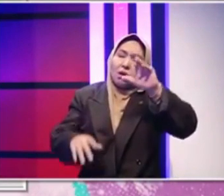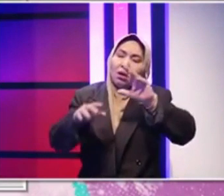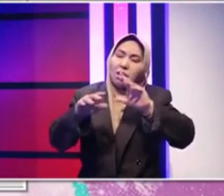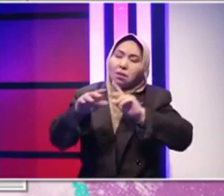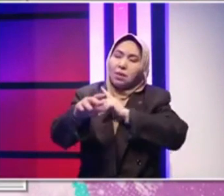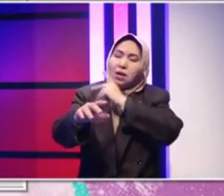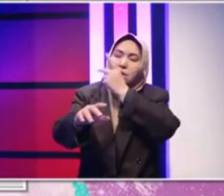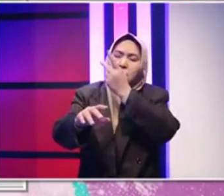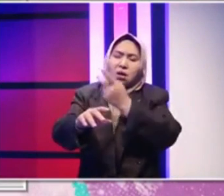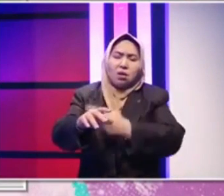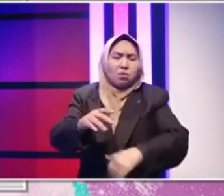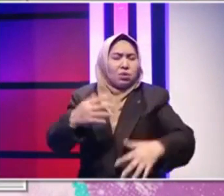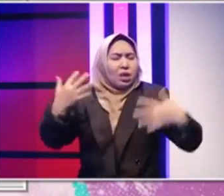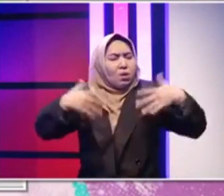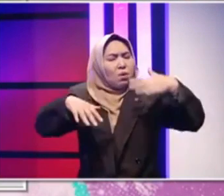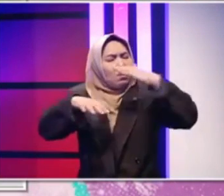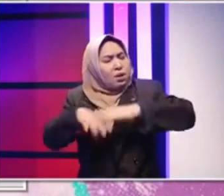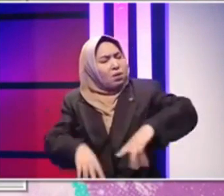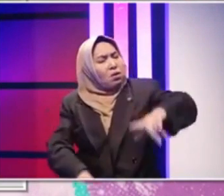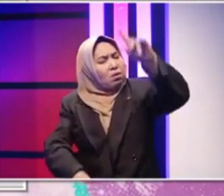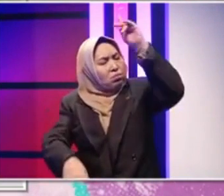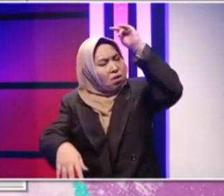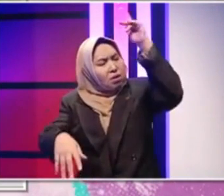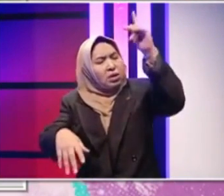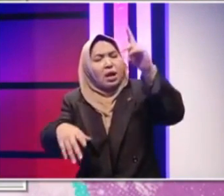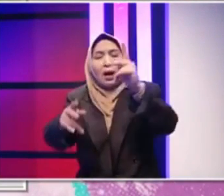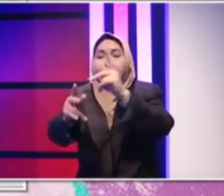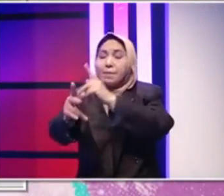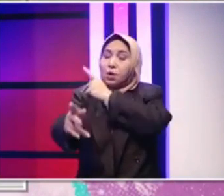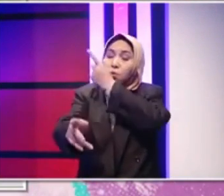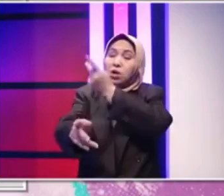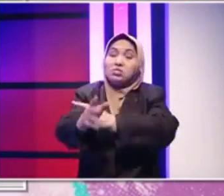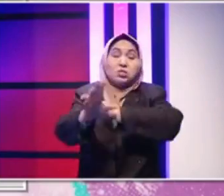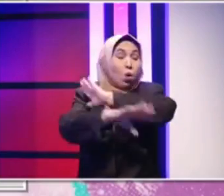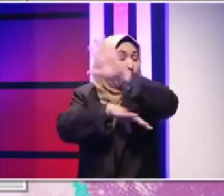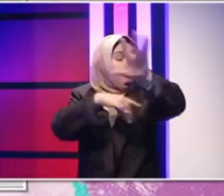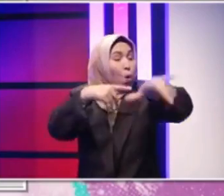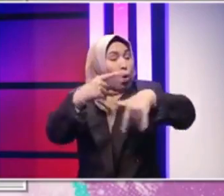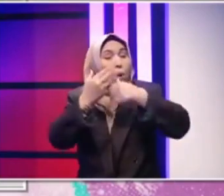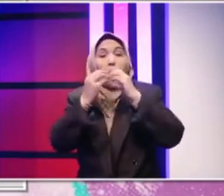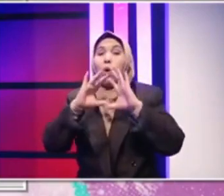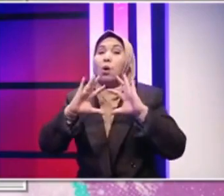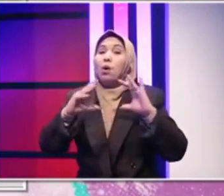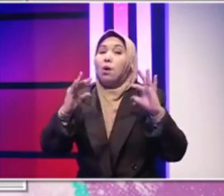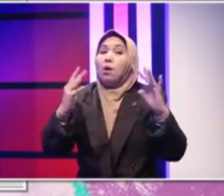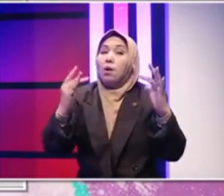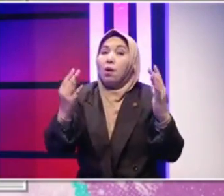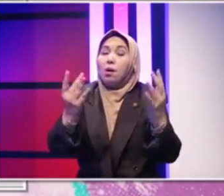رب العالمين.